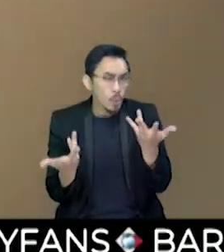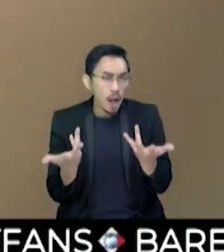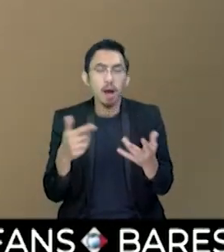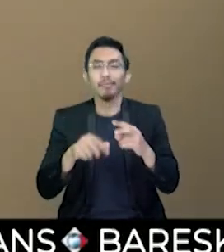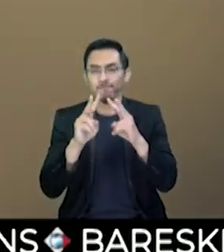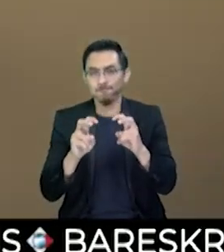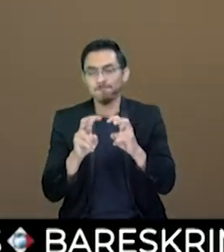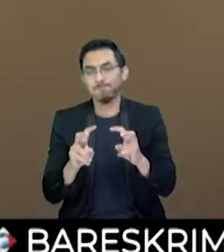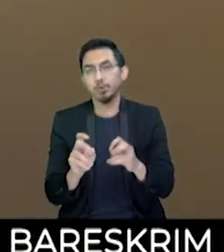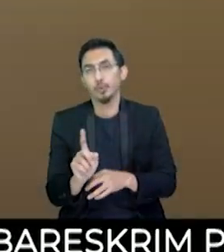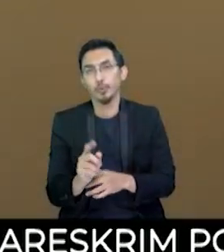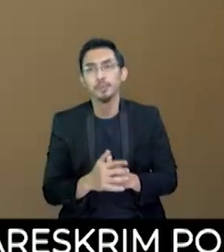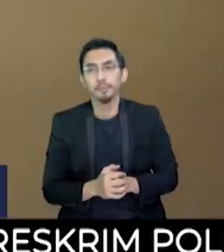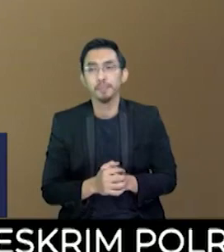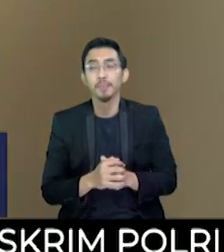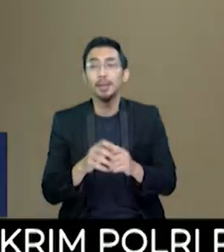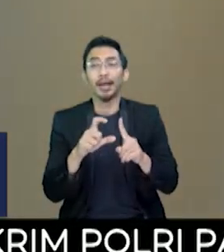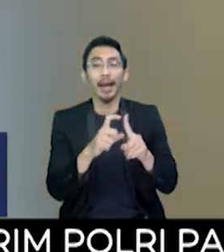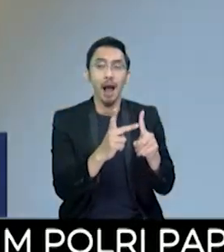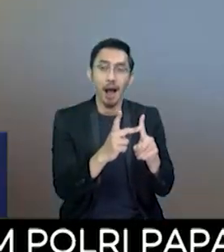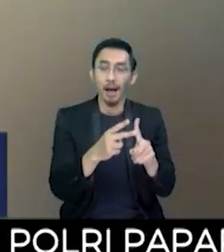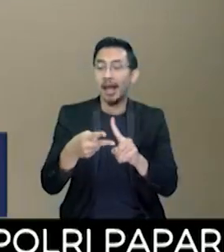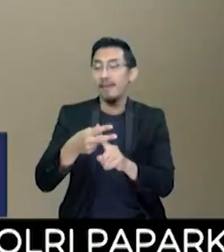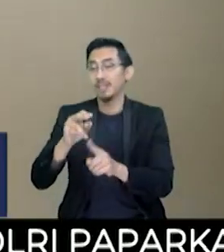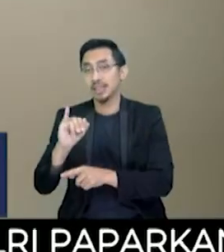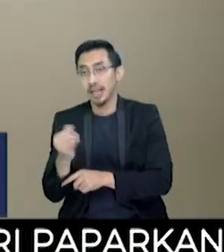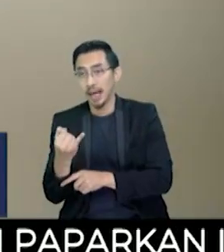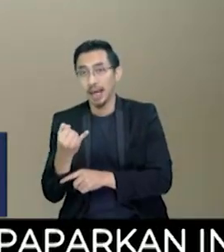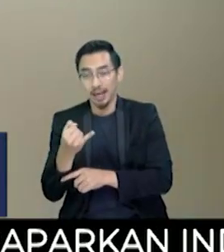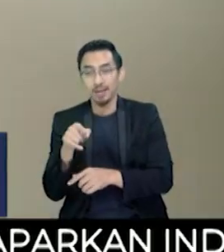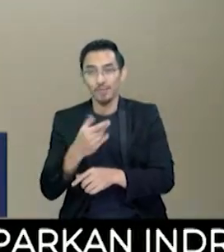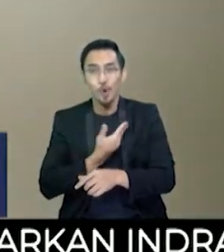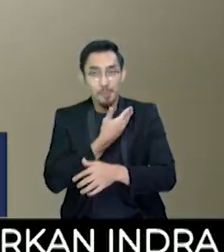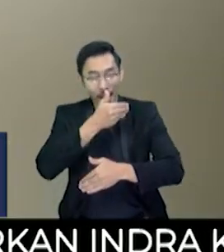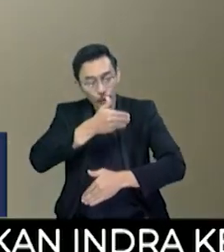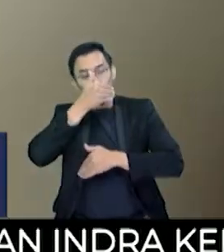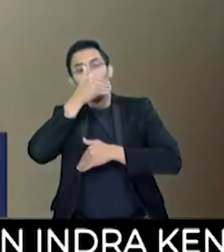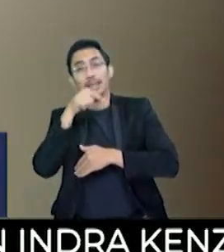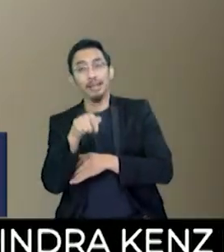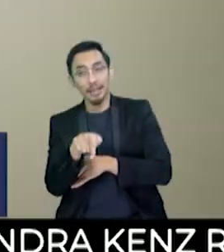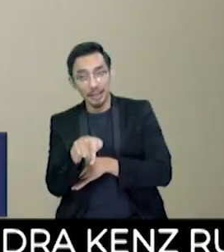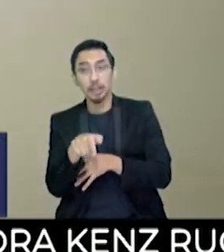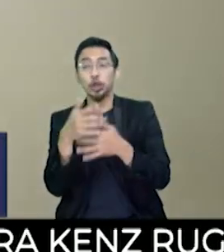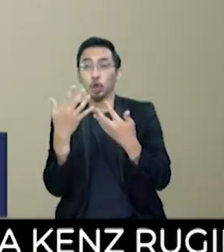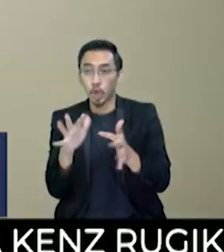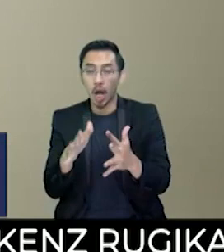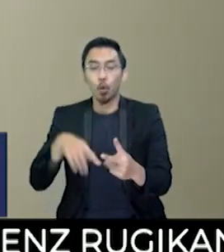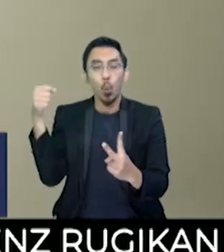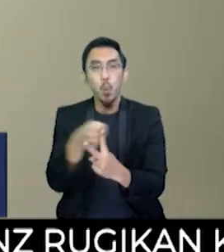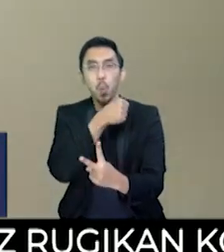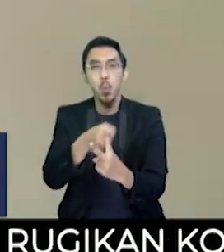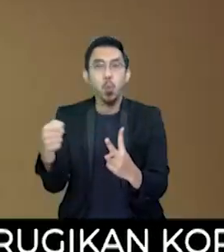Sebelumnya DLH dan FG diculik dari asrama sekolah oleh 5 pelaku. Saat diculik, keduanya dianiaya oleh pelaku hingga terluka pada bagian